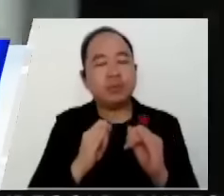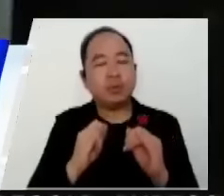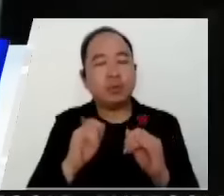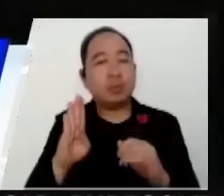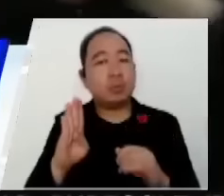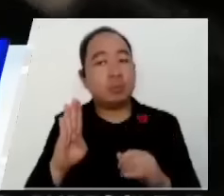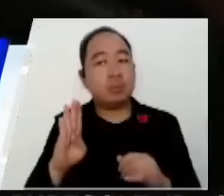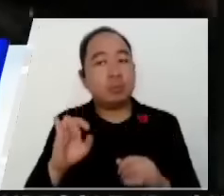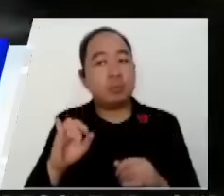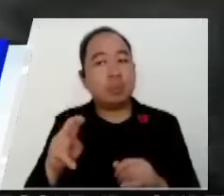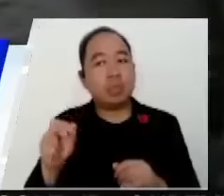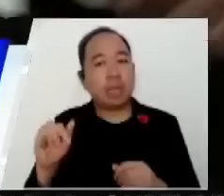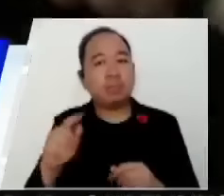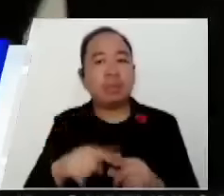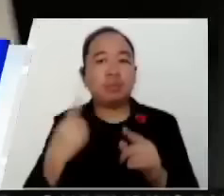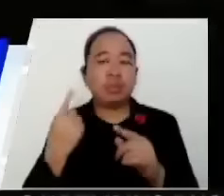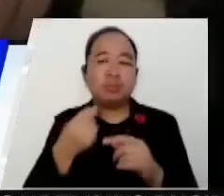It's finally done.